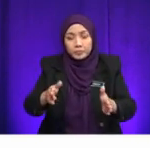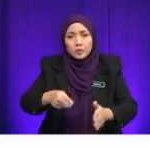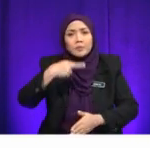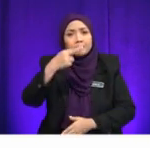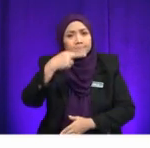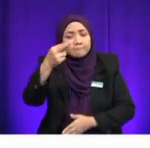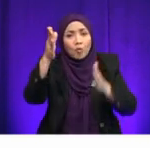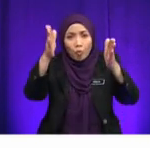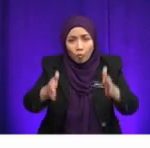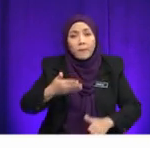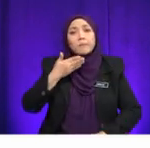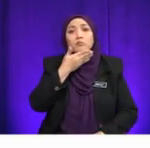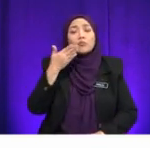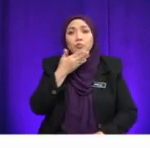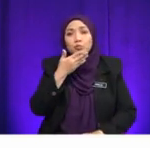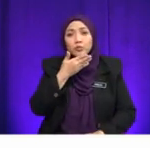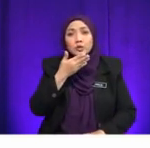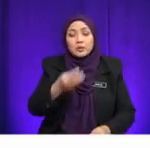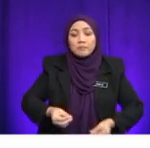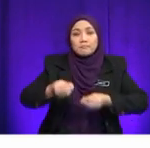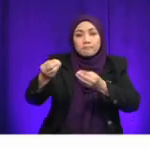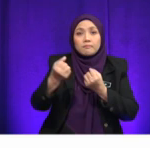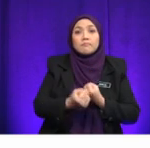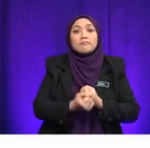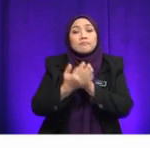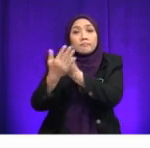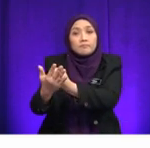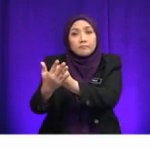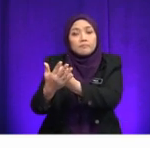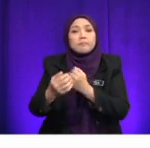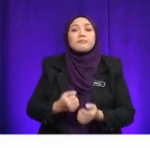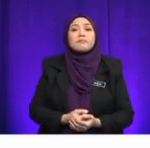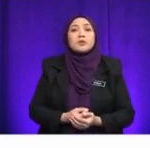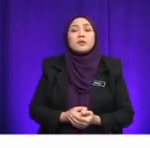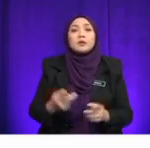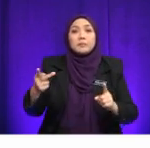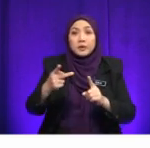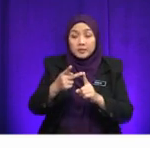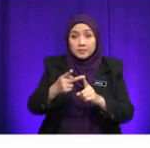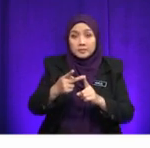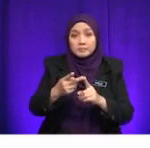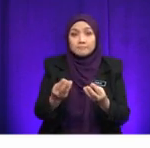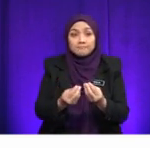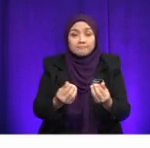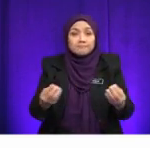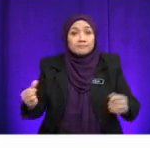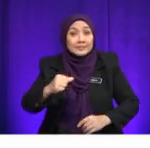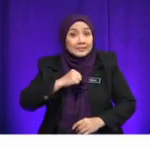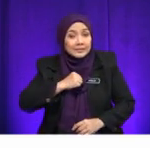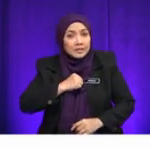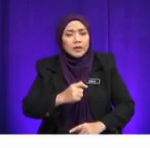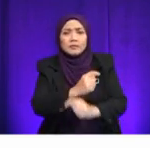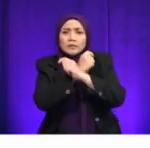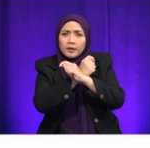memberikan sumbangan kepada tanah air Selain itu penulis juga meniru Golongan muda untuk mempertahankan